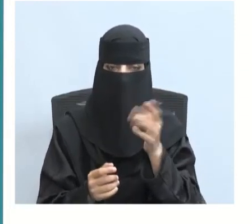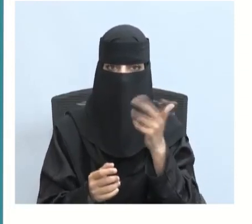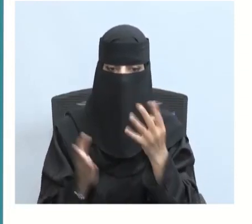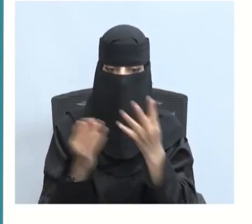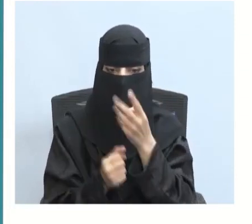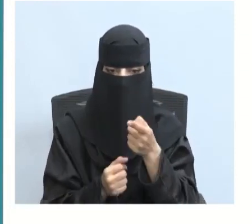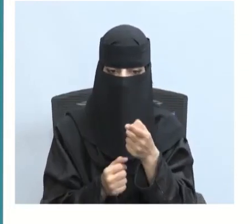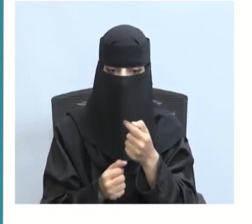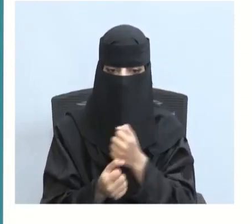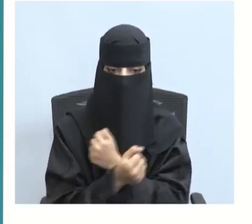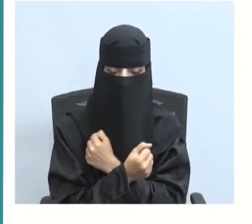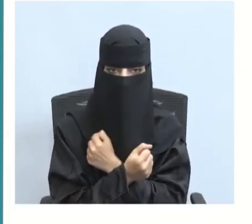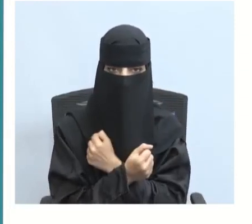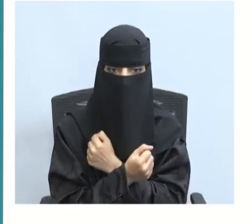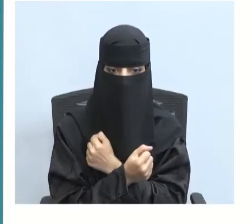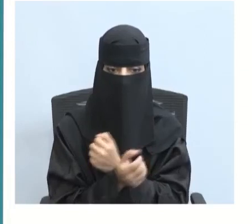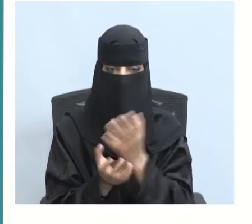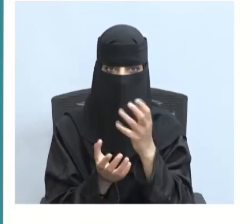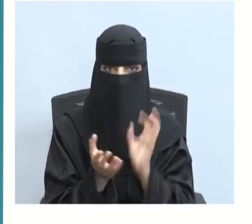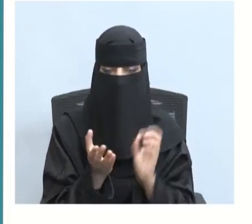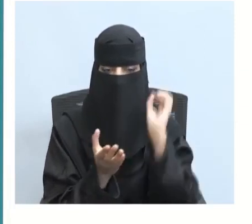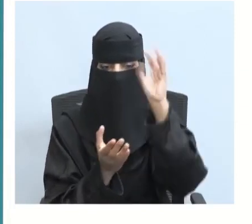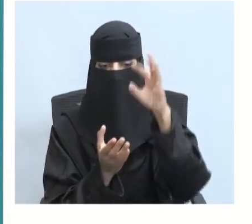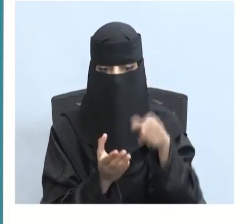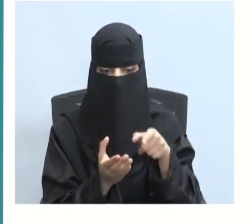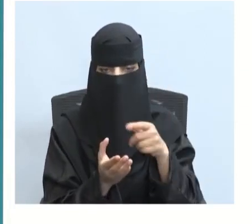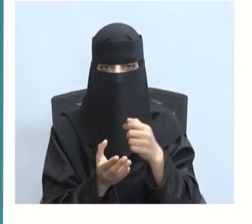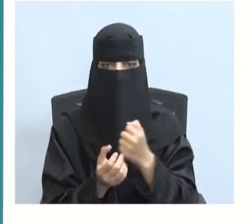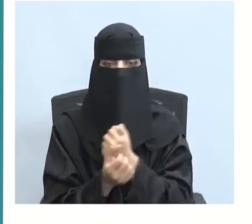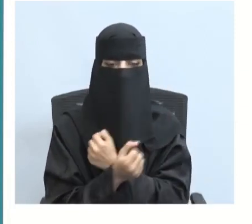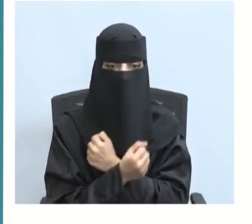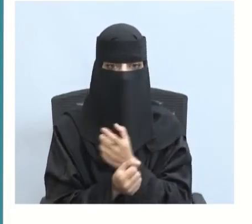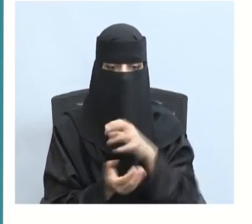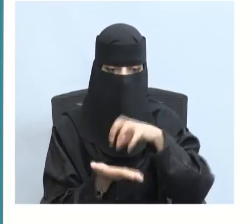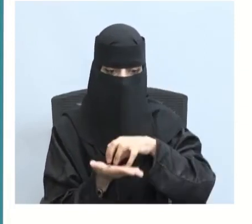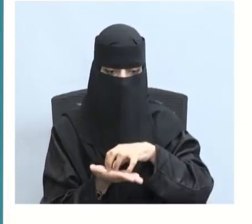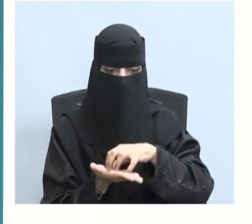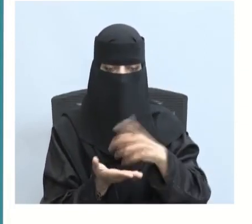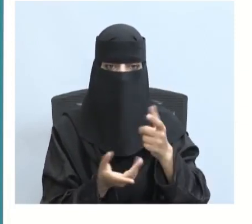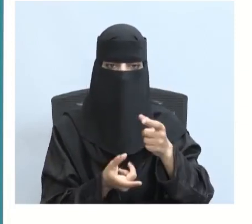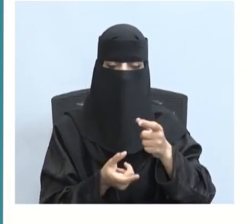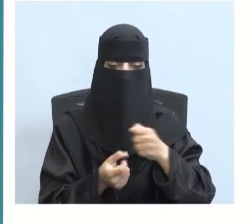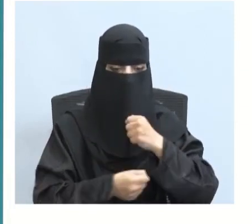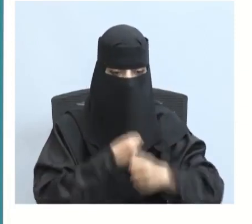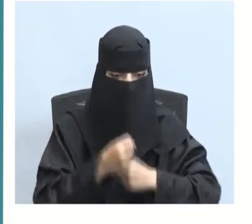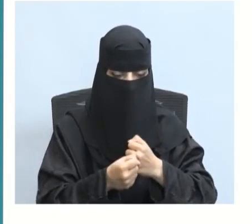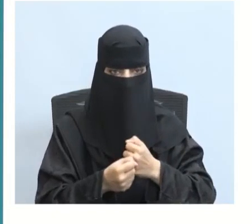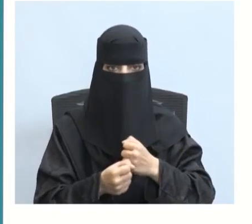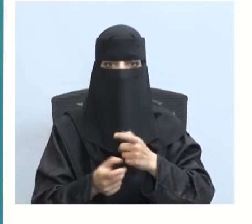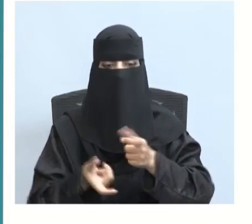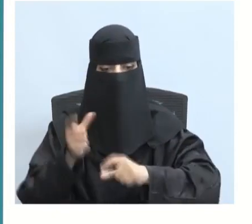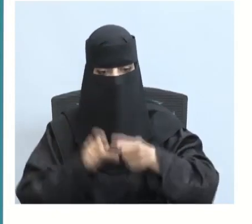طاقه الكره المتحركه هي طاقه وضع طاقه كيميائيه طاقه حركيه ام طاقه